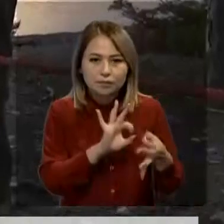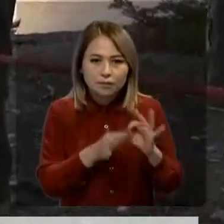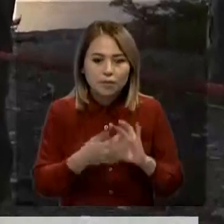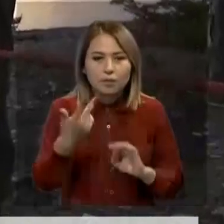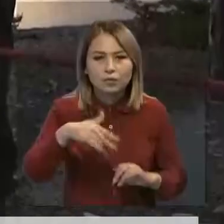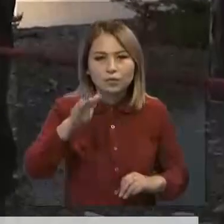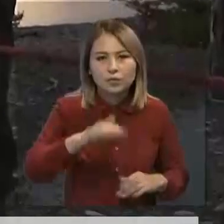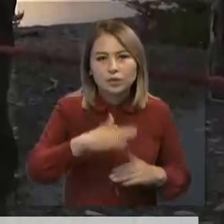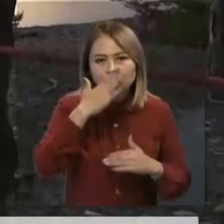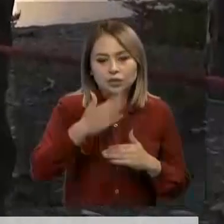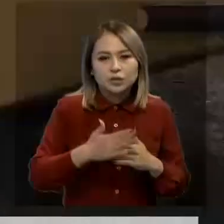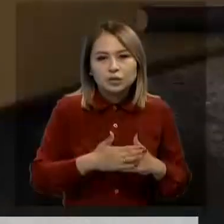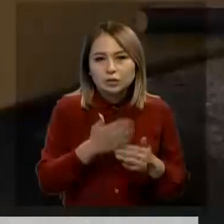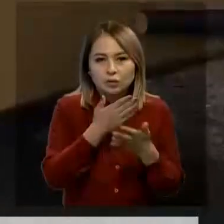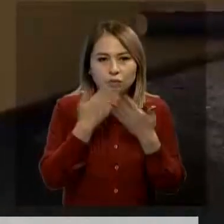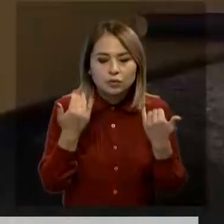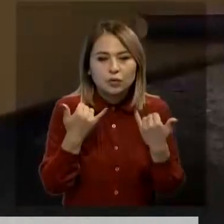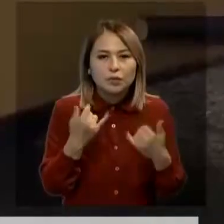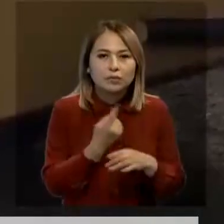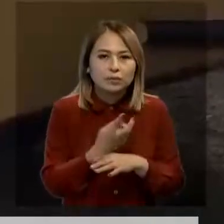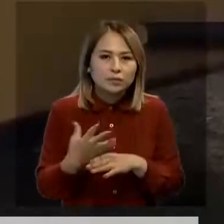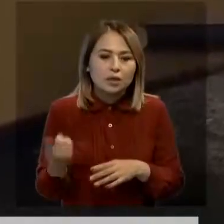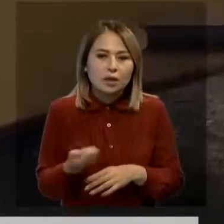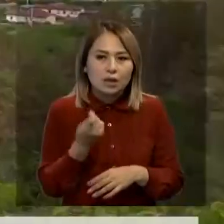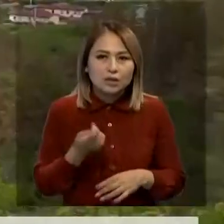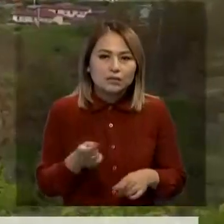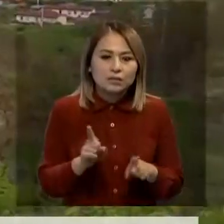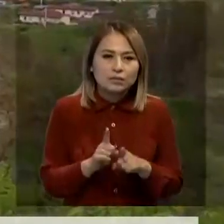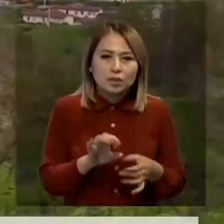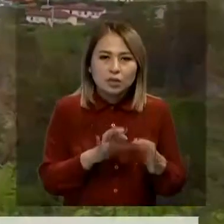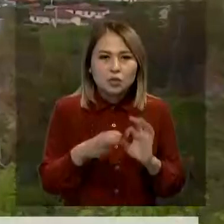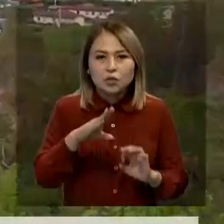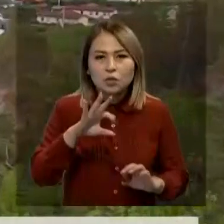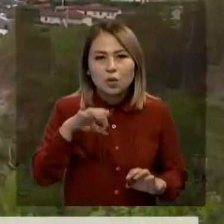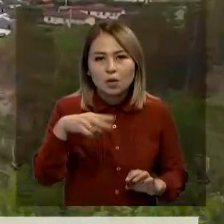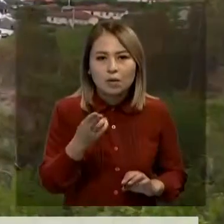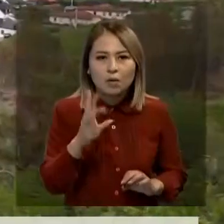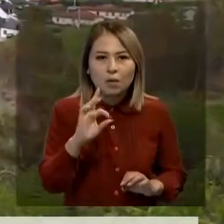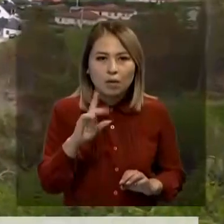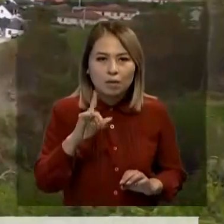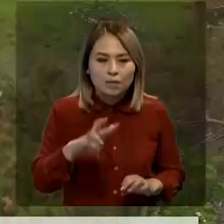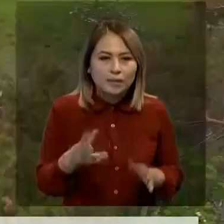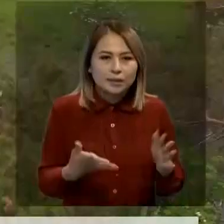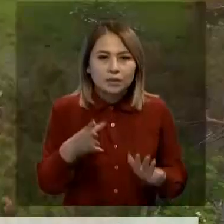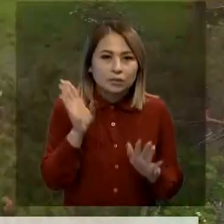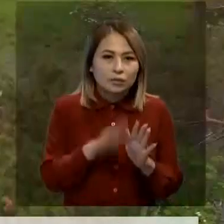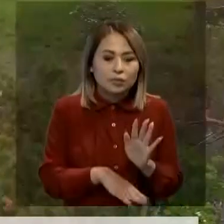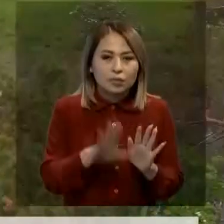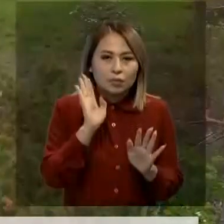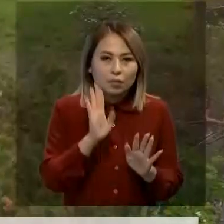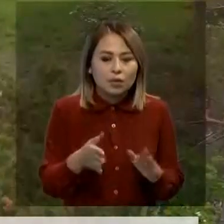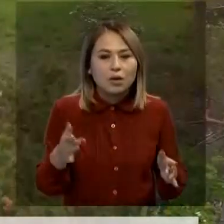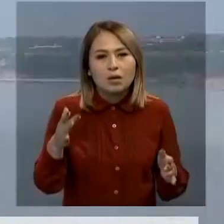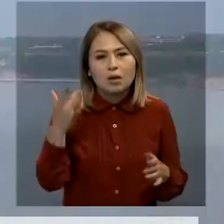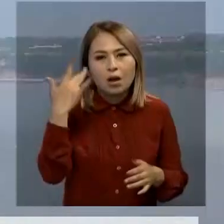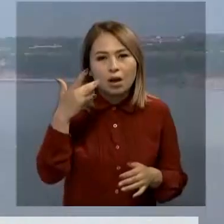мыңға да жетпейді. Яғни Ресей күштерінен бірнеше есе аз. Ресми Стокгольм аймақтағы жағдай ушықса, Еуропалық одақтастар мен АқШ